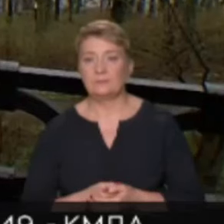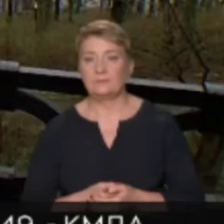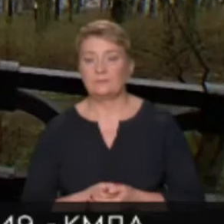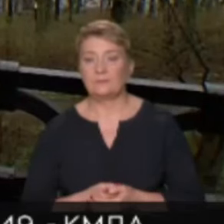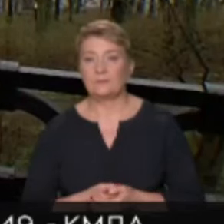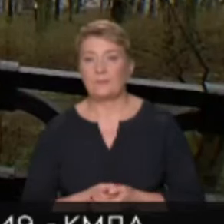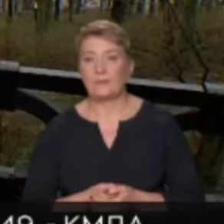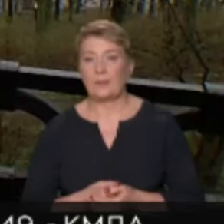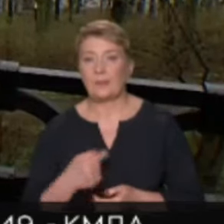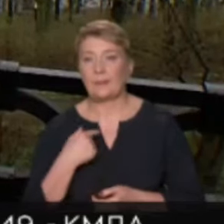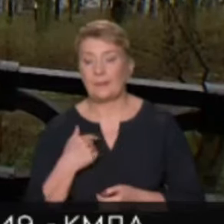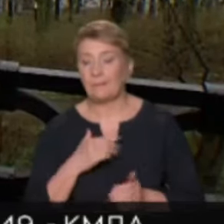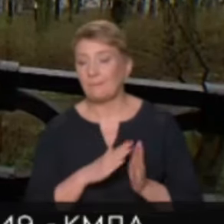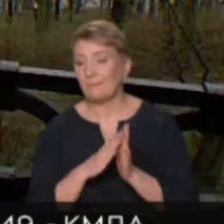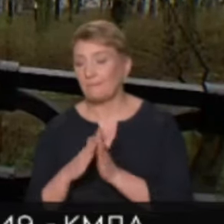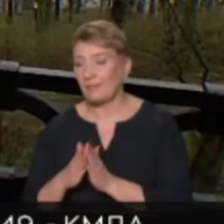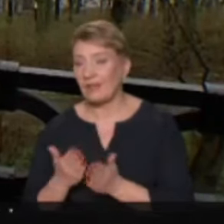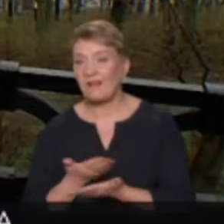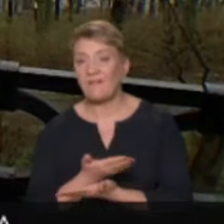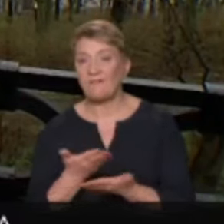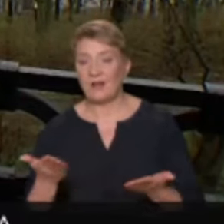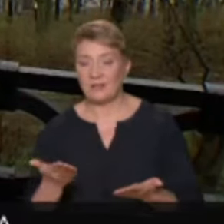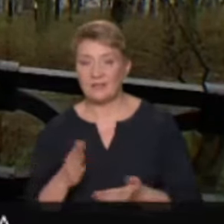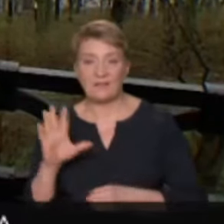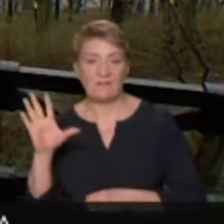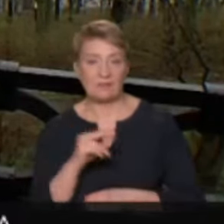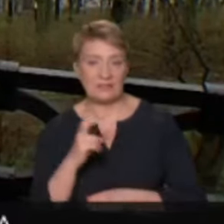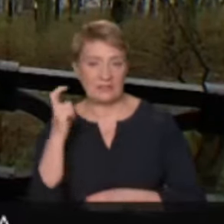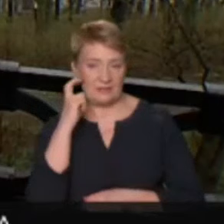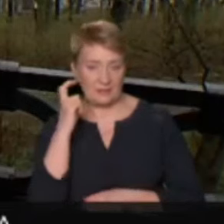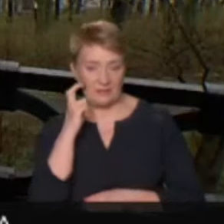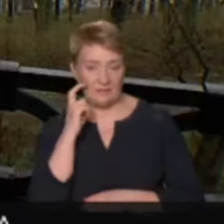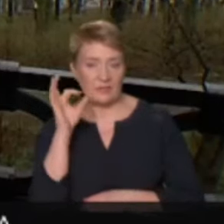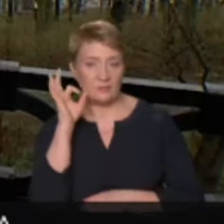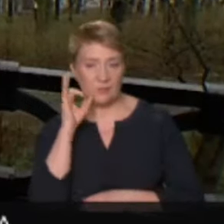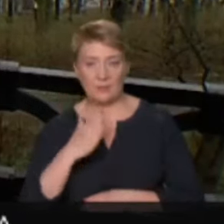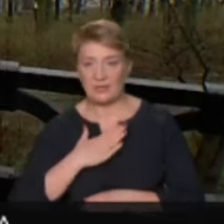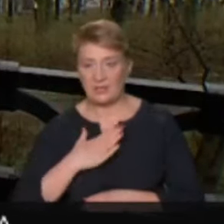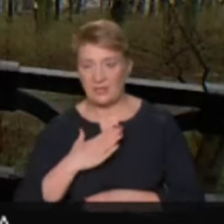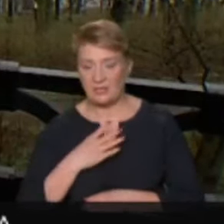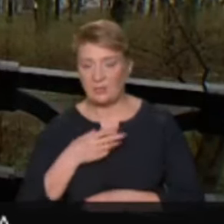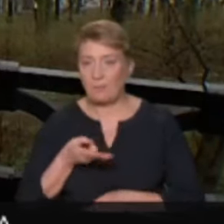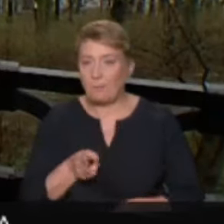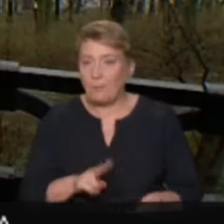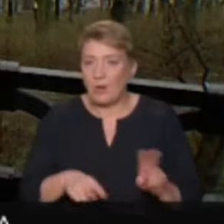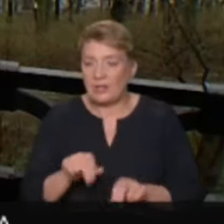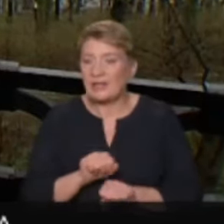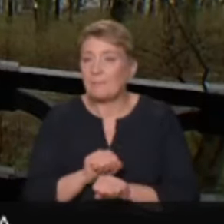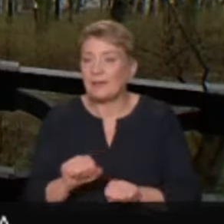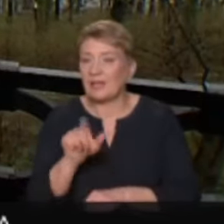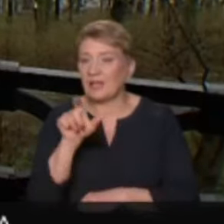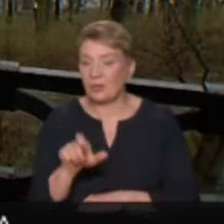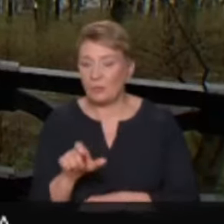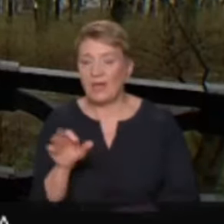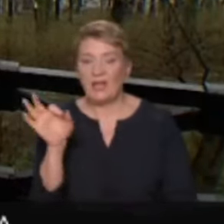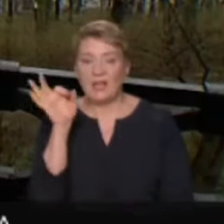Отож, я закликаю вас всіх, кияни, віддайте шану нашим полеглим героям і, звичайно, вшануйте